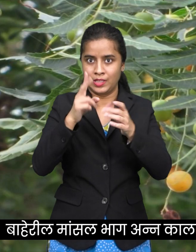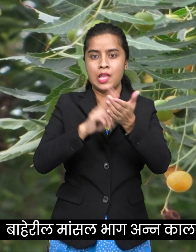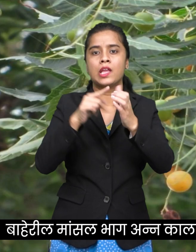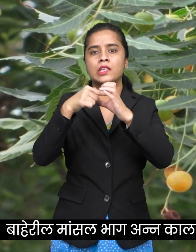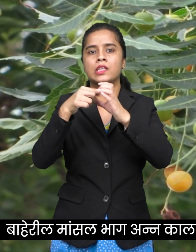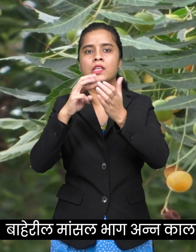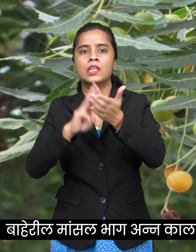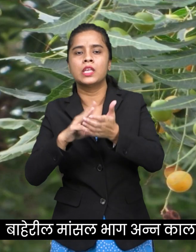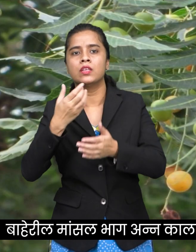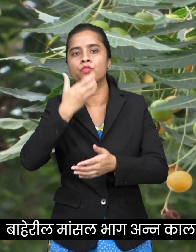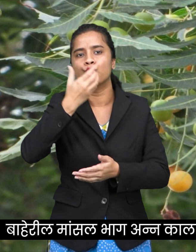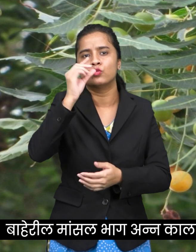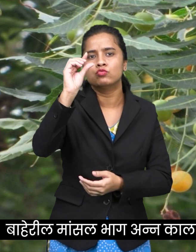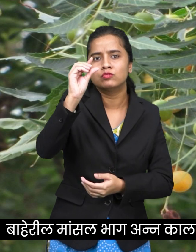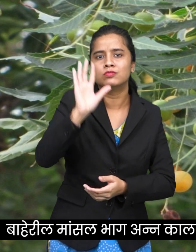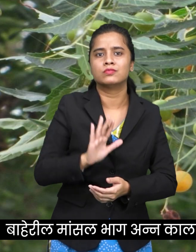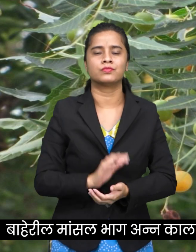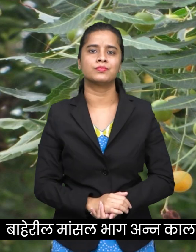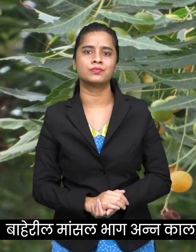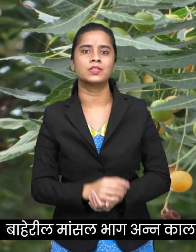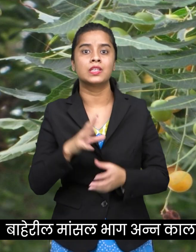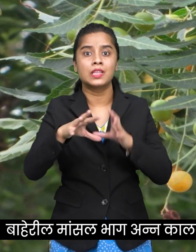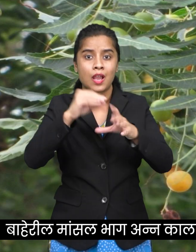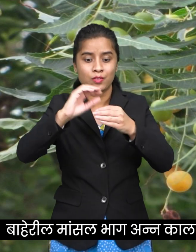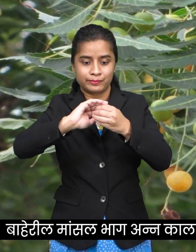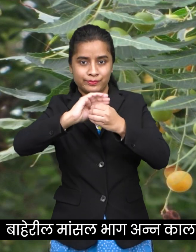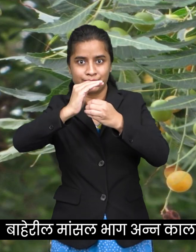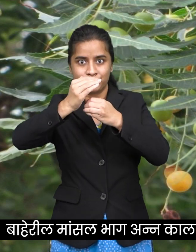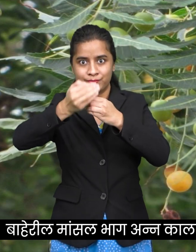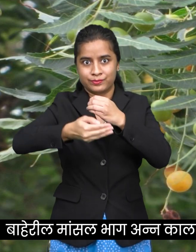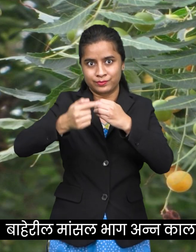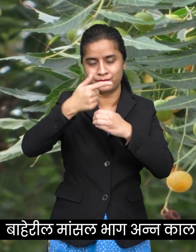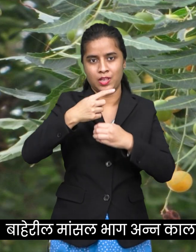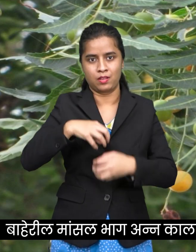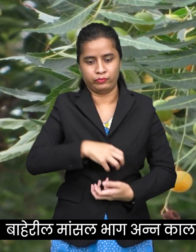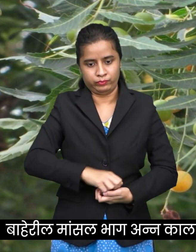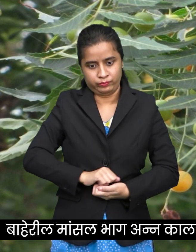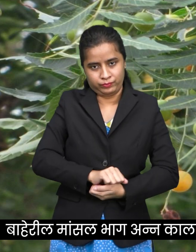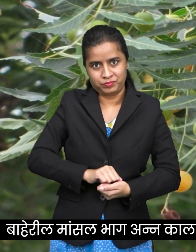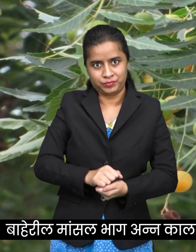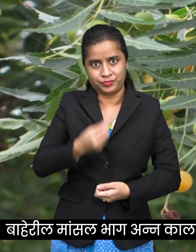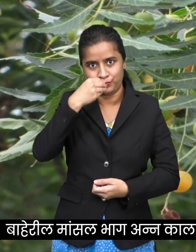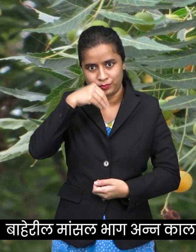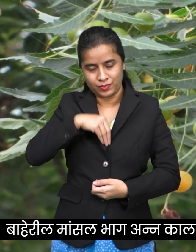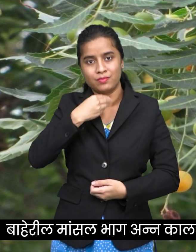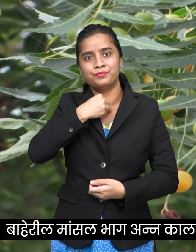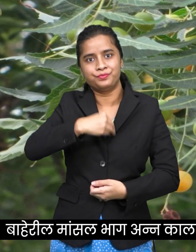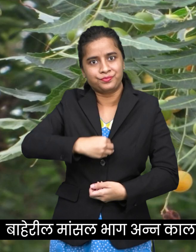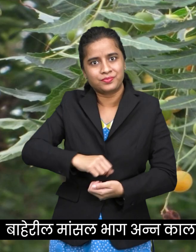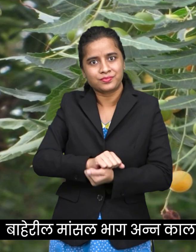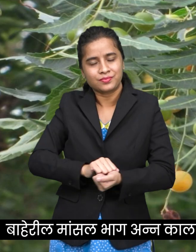बाहेरील मांसल भाग अन्न कालव्यात पसतो आणि बियांचे आवरण कोमल बनते.